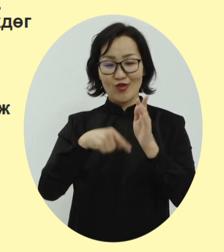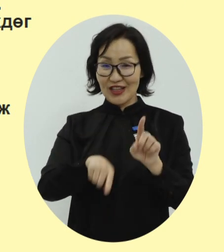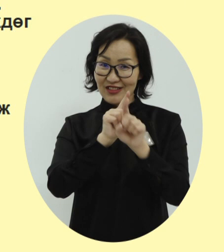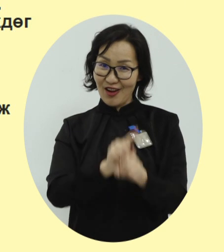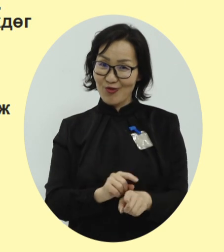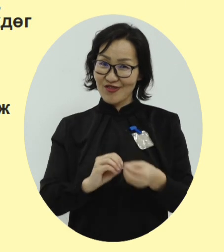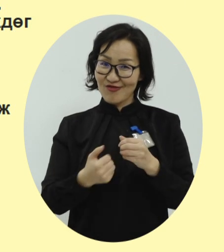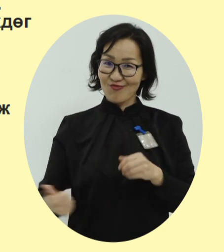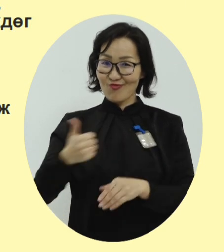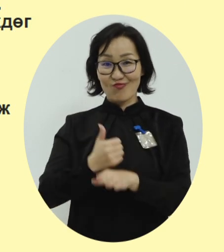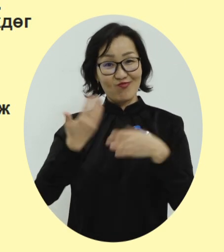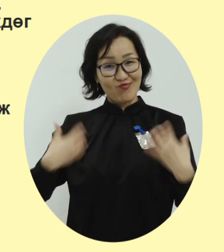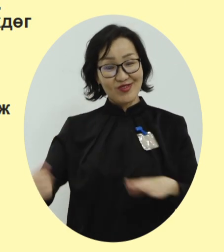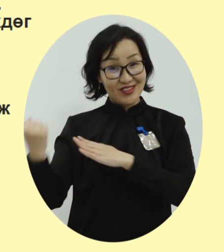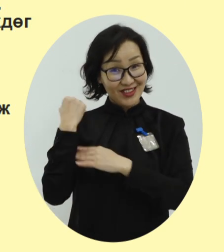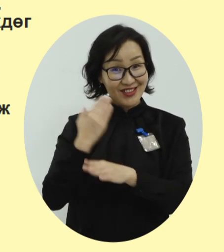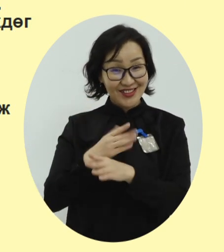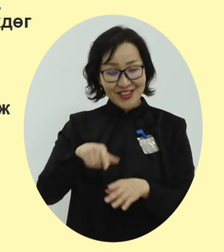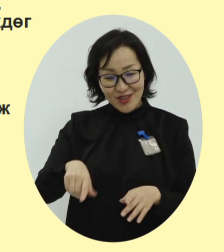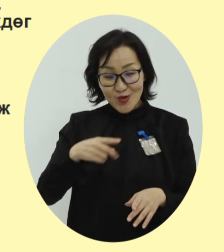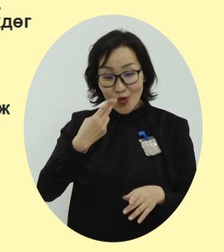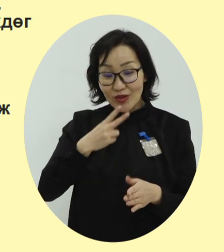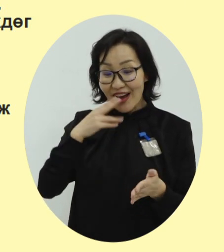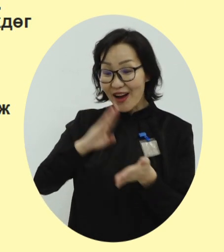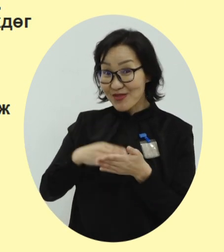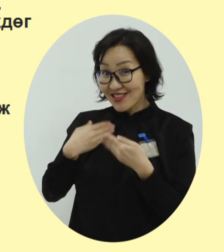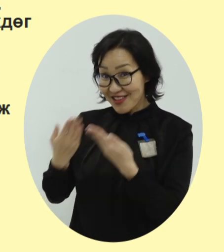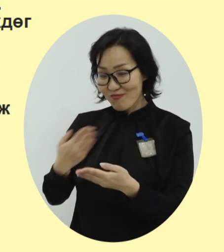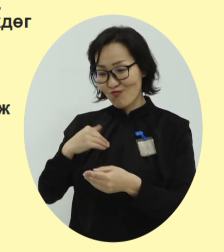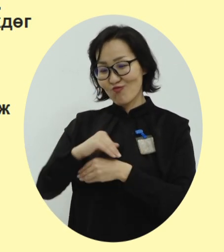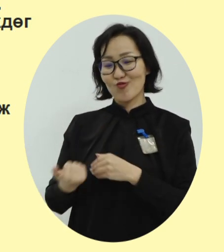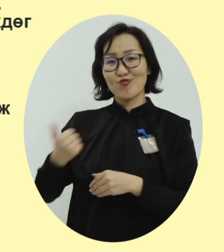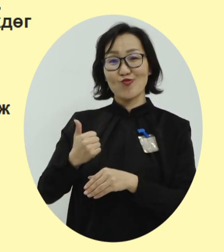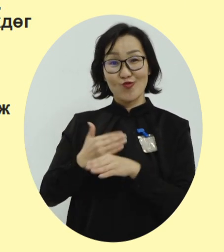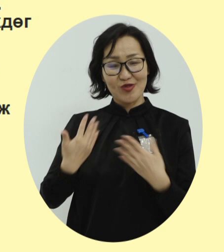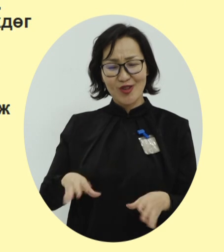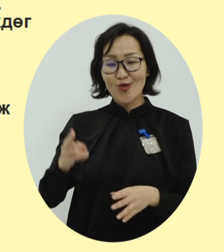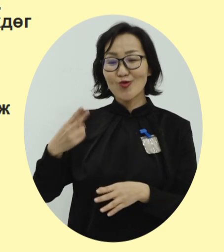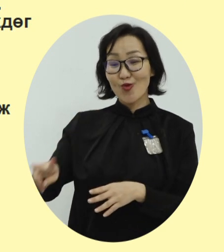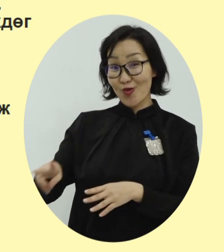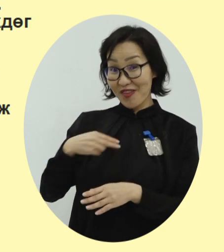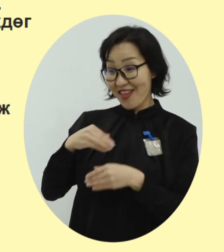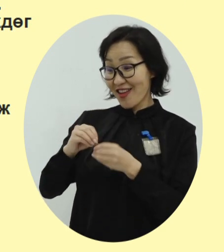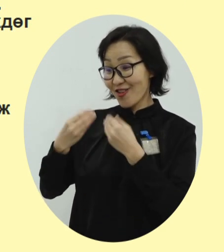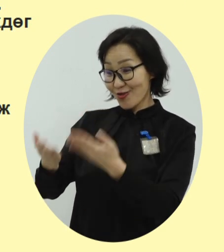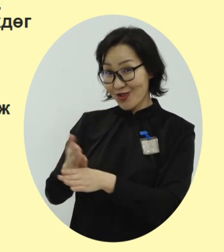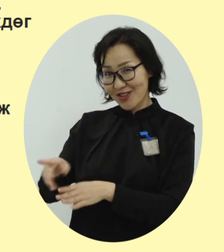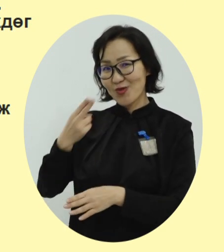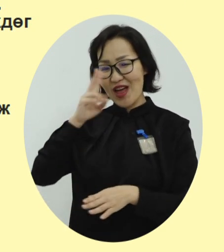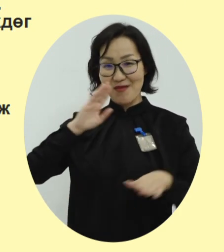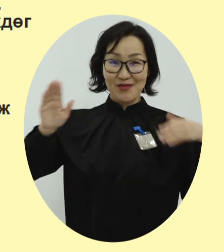дагуу хийж чадсан. Бас дүүдээ амласнаач биелүүлчихсэн. Дүү маань хичнээн их баярлсан гэж